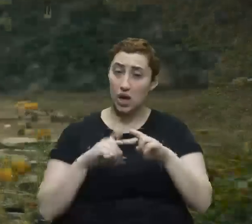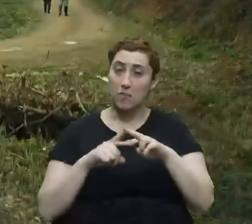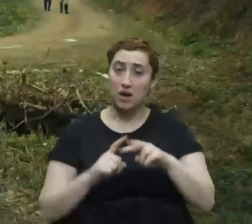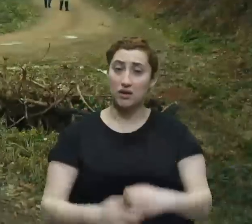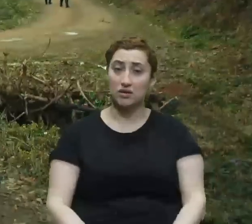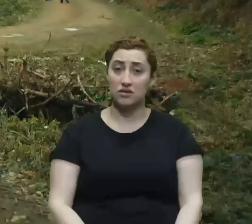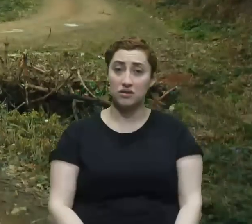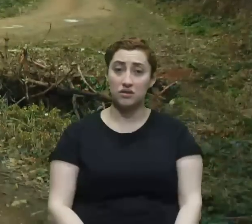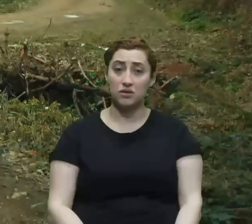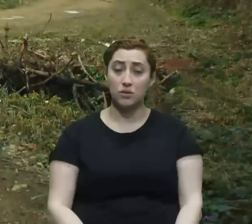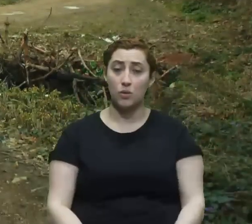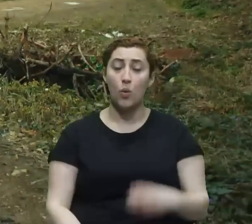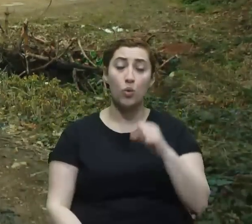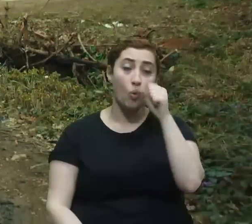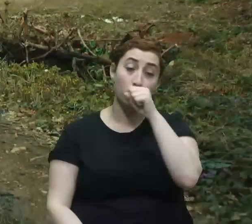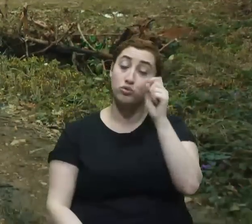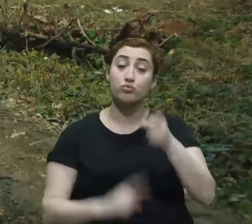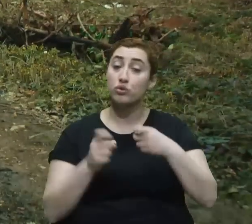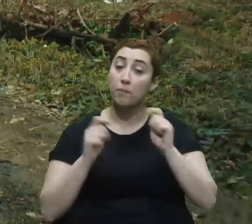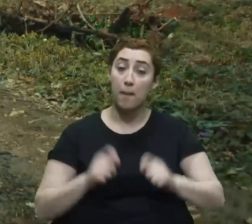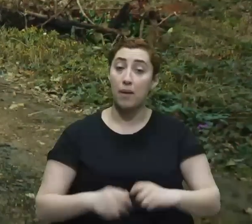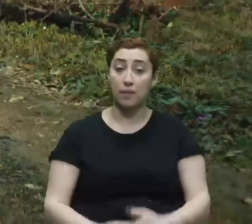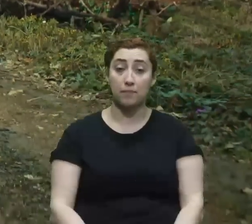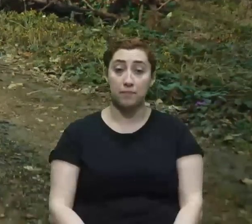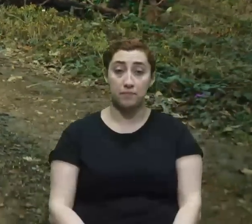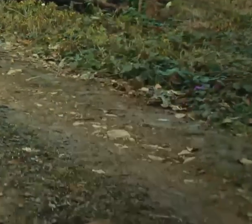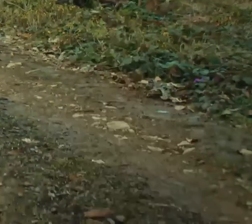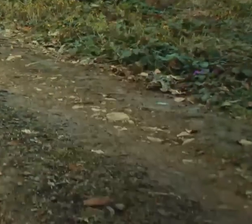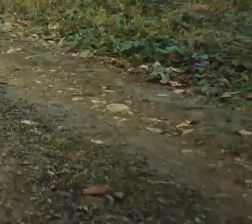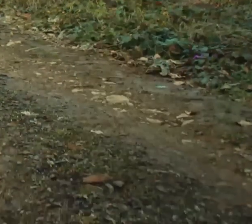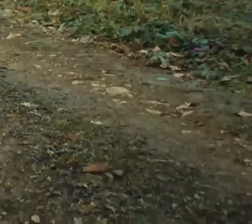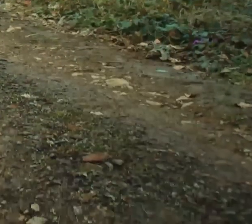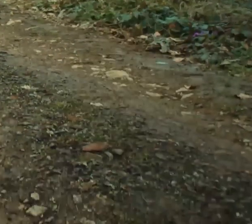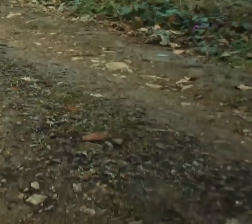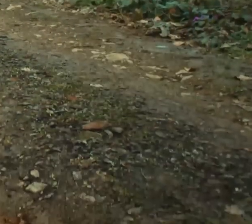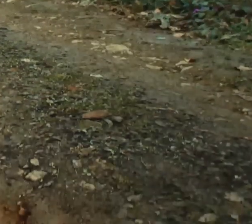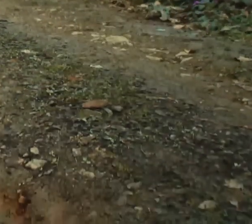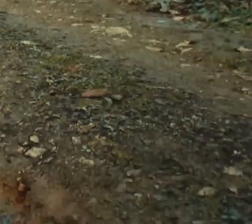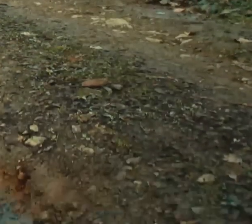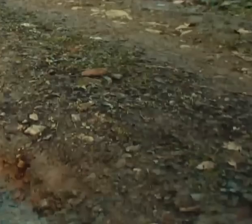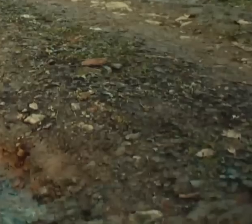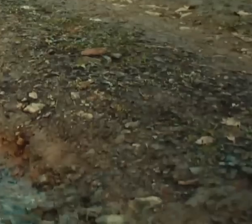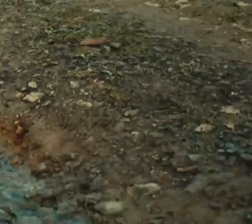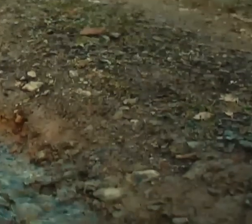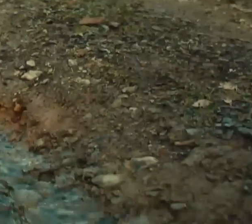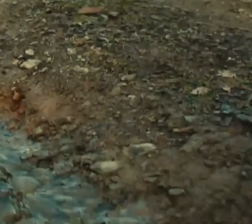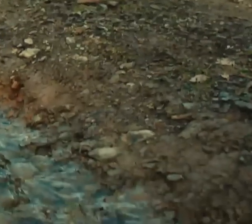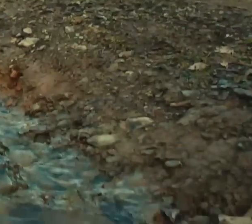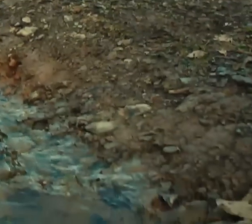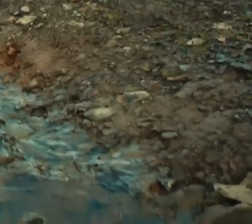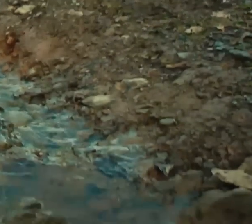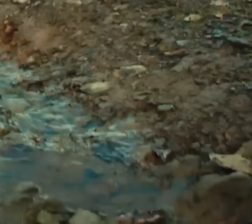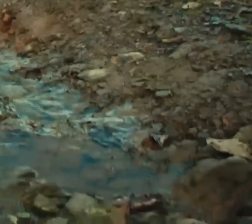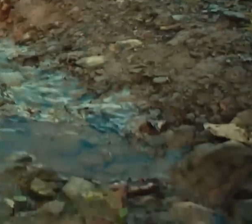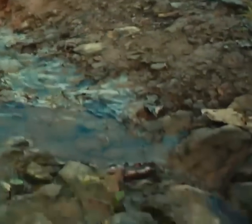Akbar? Domuz avlayalım. Uzaklaşıyorlar. Arkalarında kalan su birikintisi taşların üzerinden yavaş yavaş akıyor.